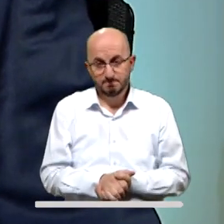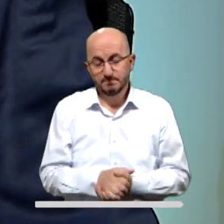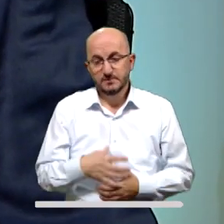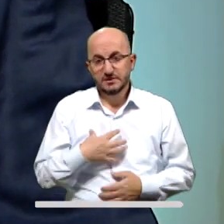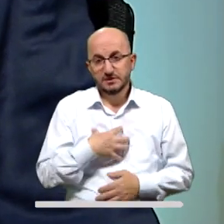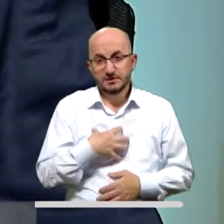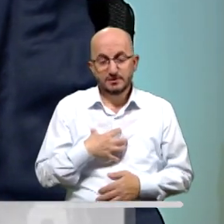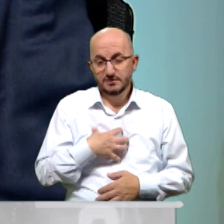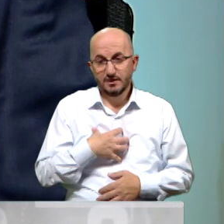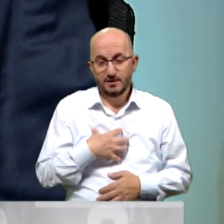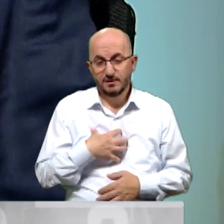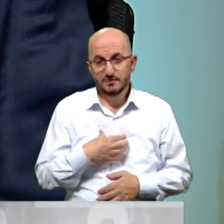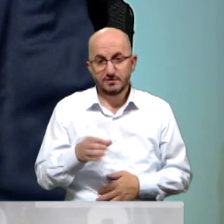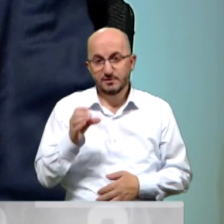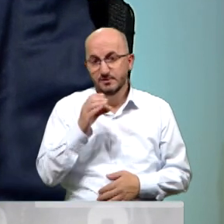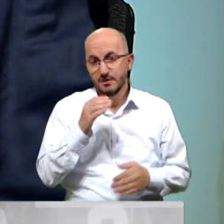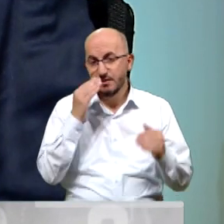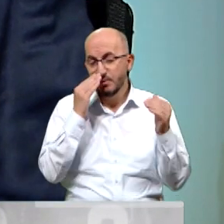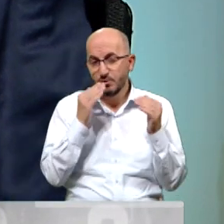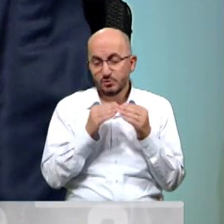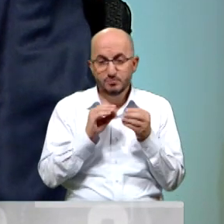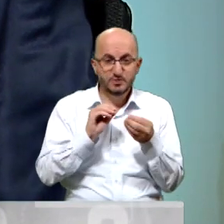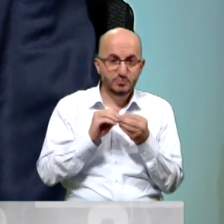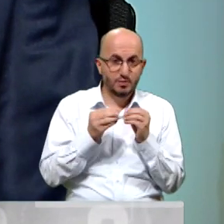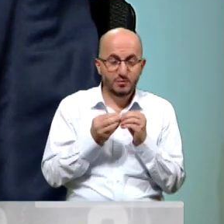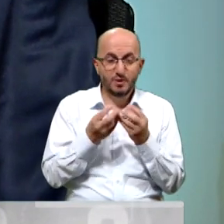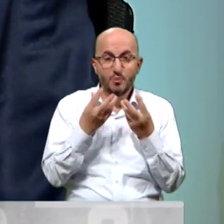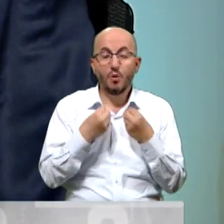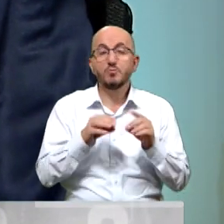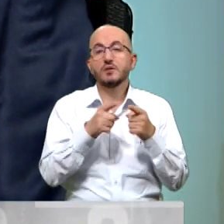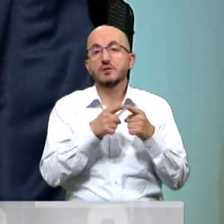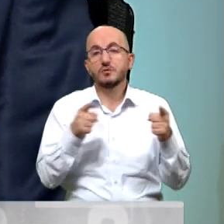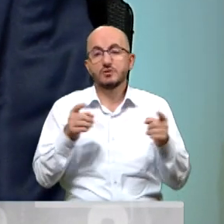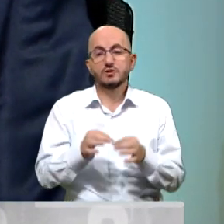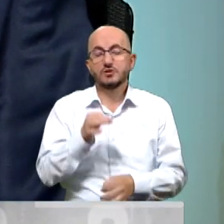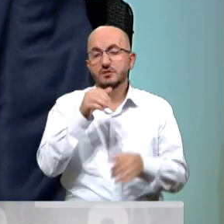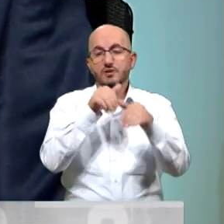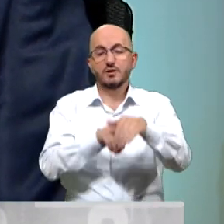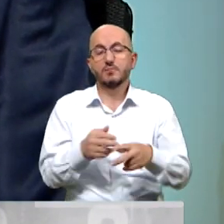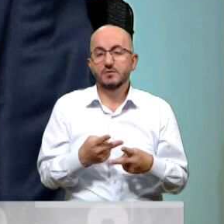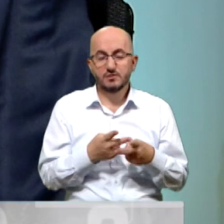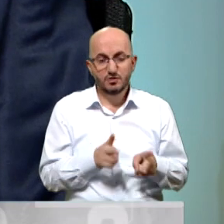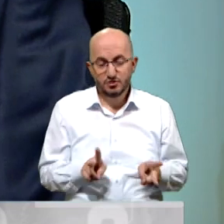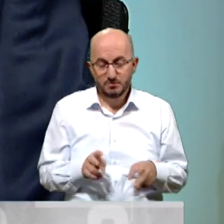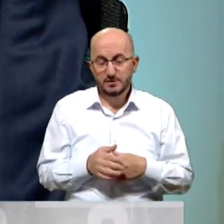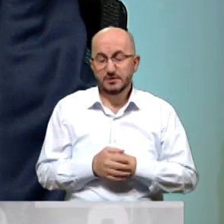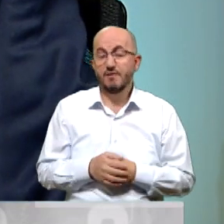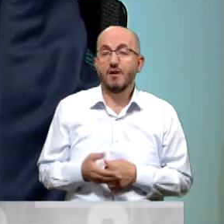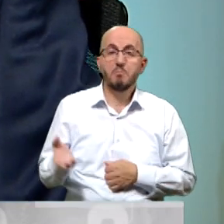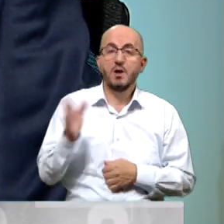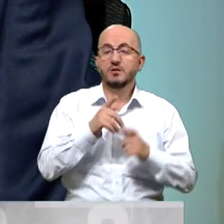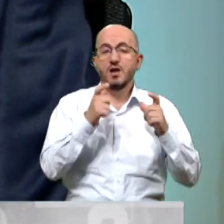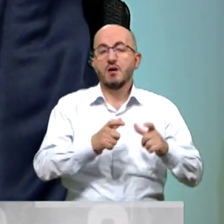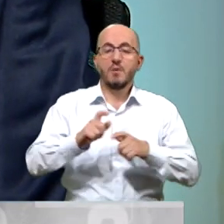Dinen meşru bir mazeret bulunmadığı sürece kişinin kabrinin açılması veya onun bir başka